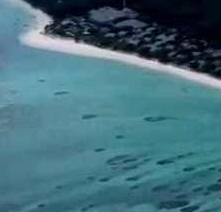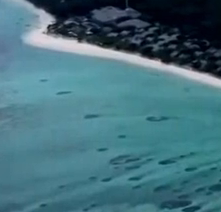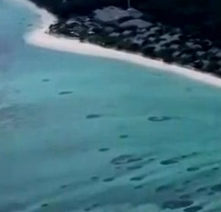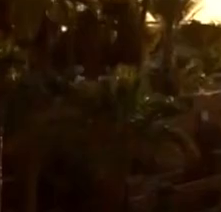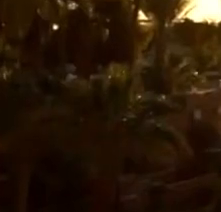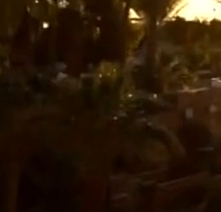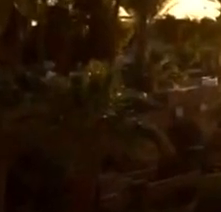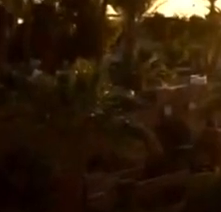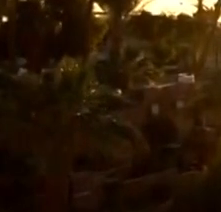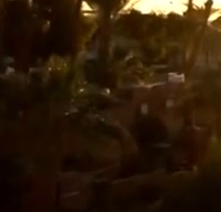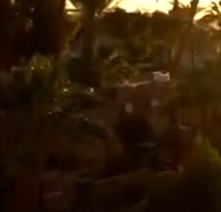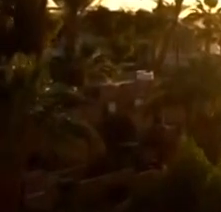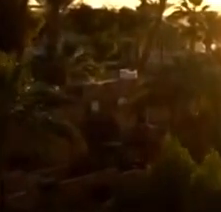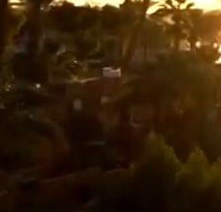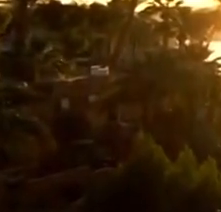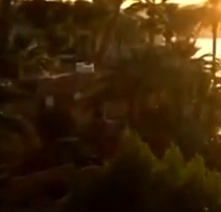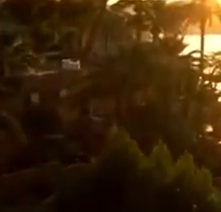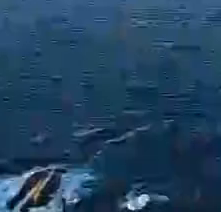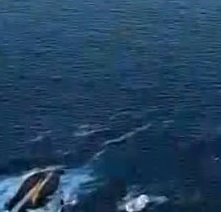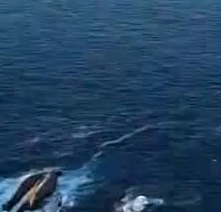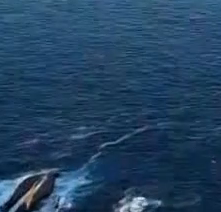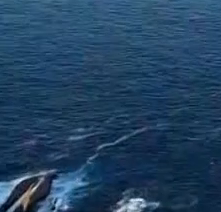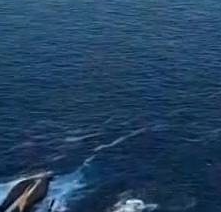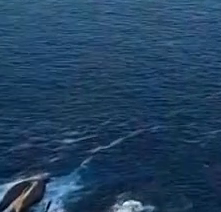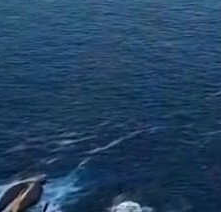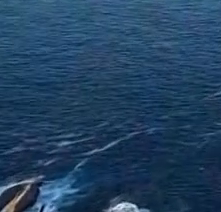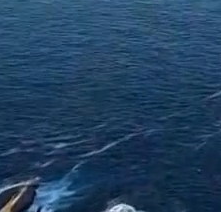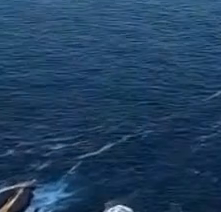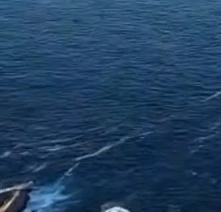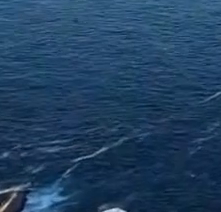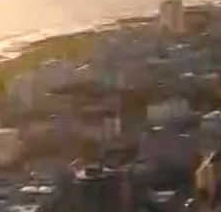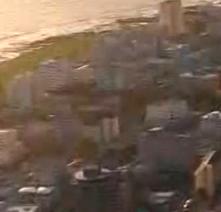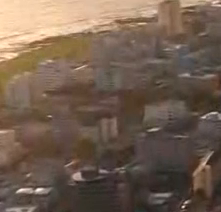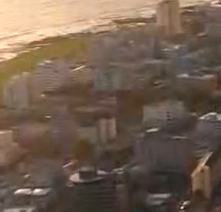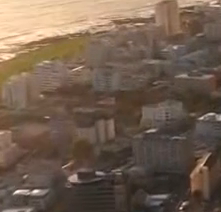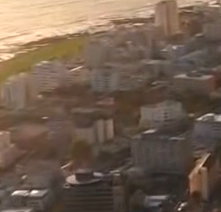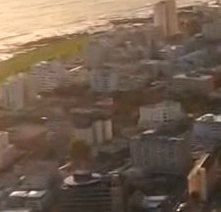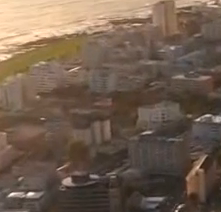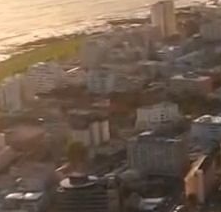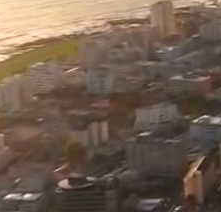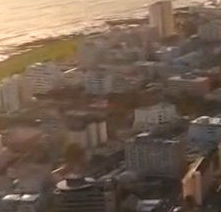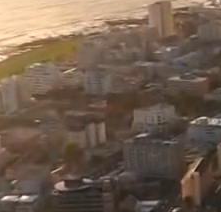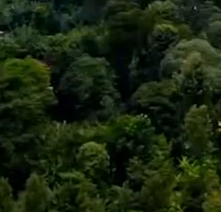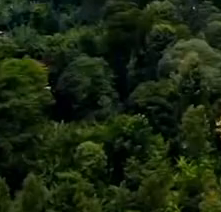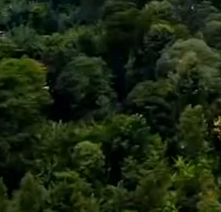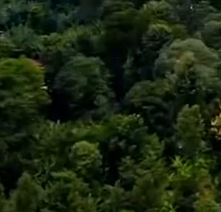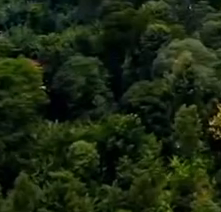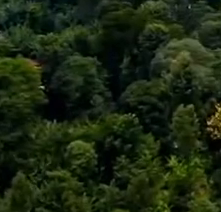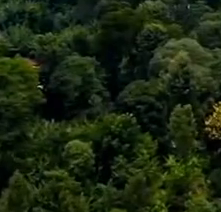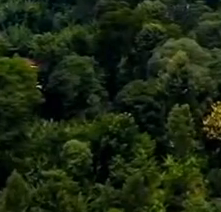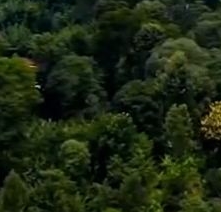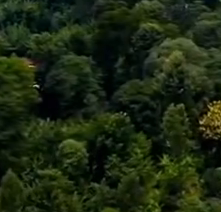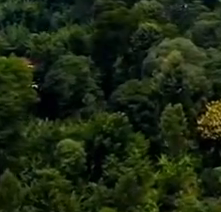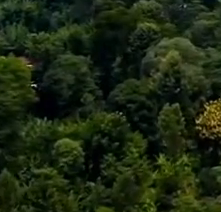إفريقيا أرض الثروات والفرص، جغرافيتها الفريدة ومواردها الوافرة